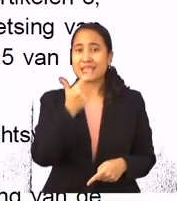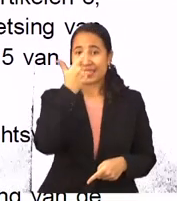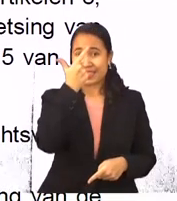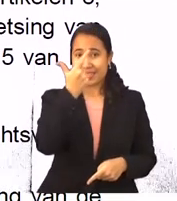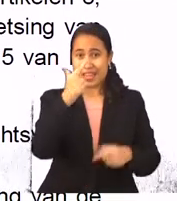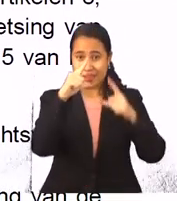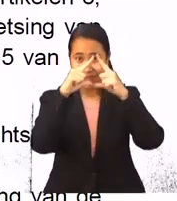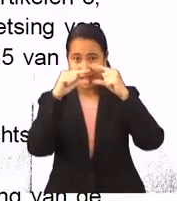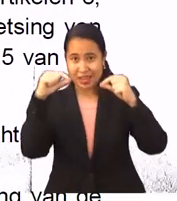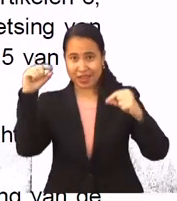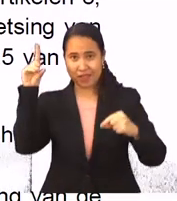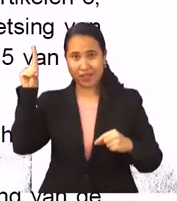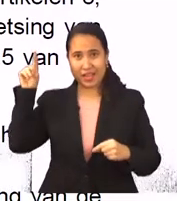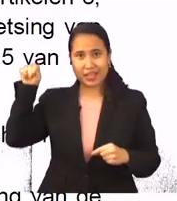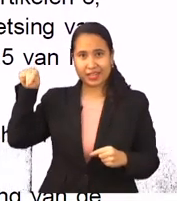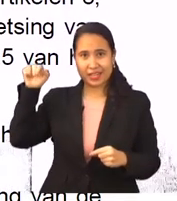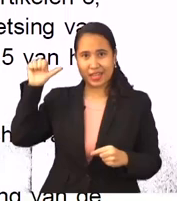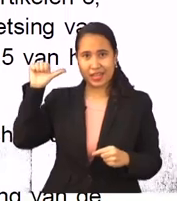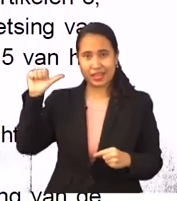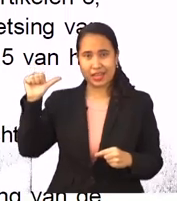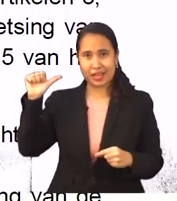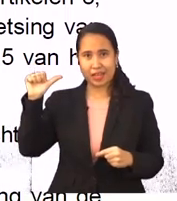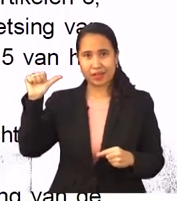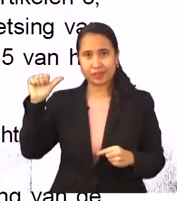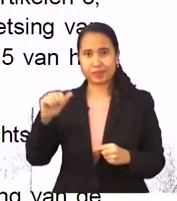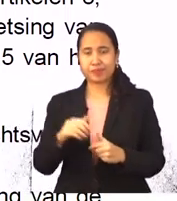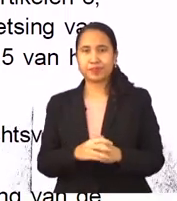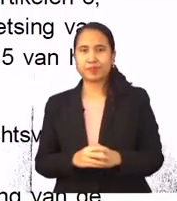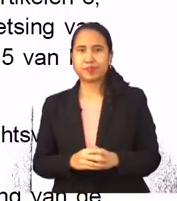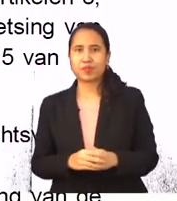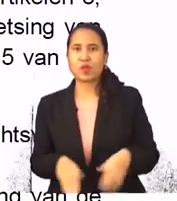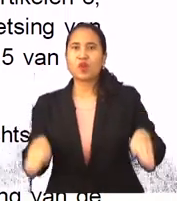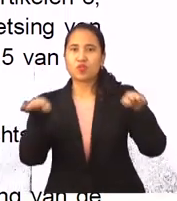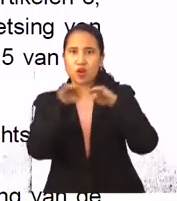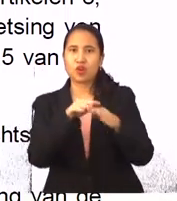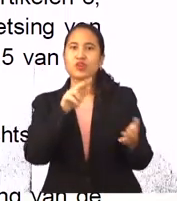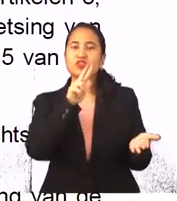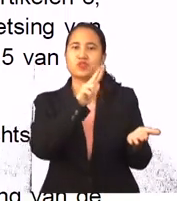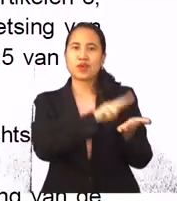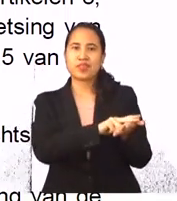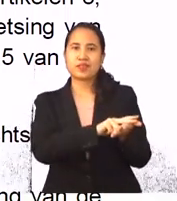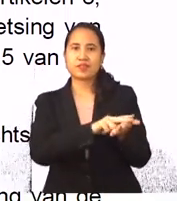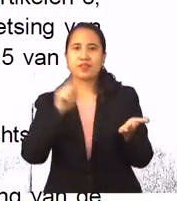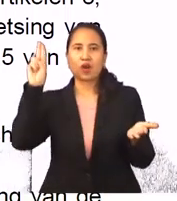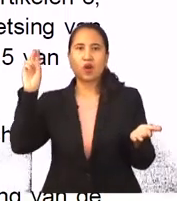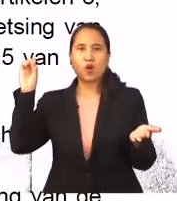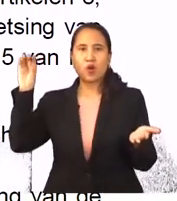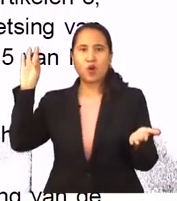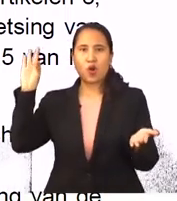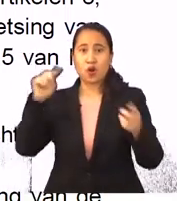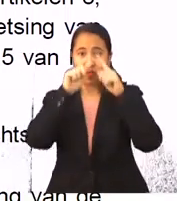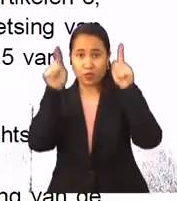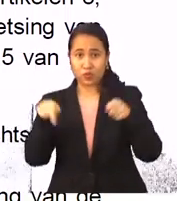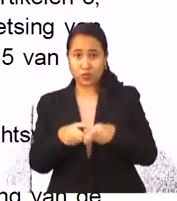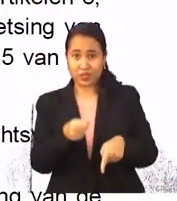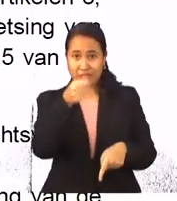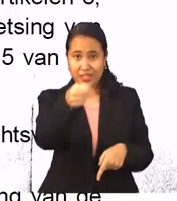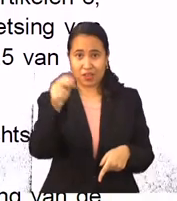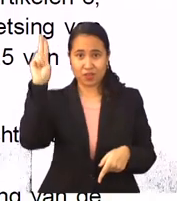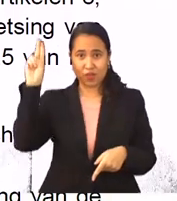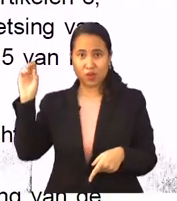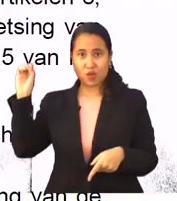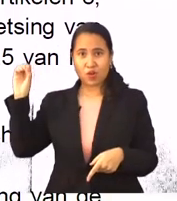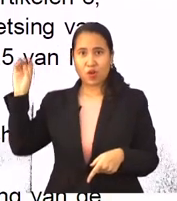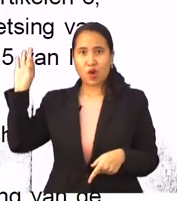Nationale Assemblée, ex artikel 12 lid 4 sub a van de wet constitutioneel hof, het verzoek ingediend bij het hof om de